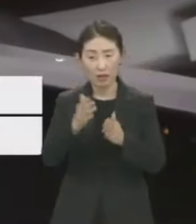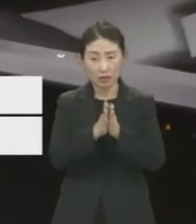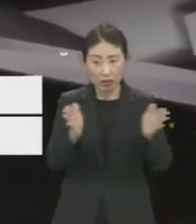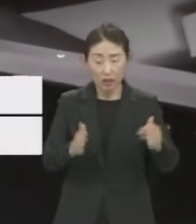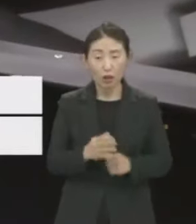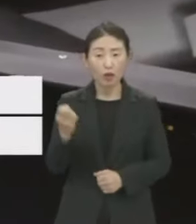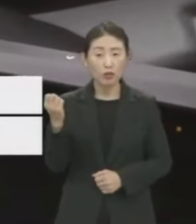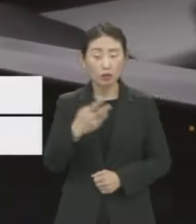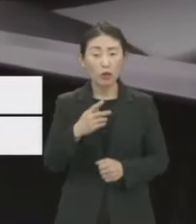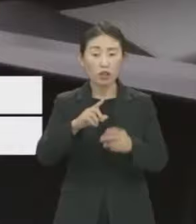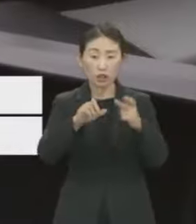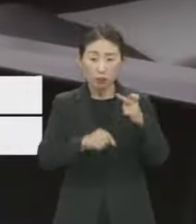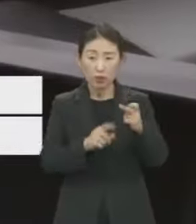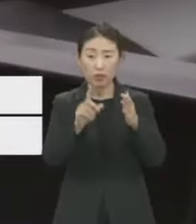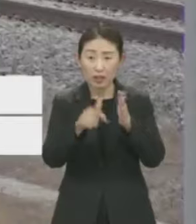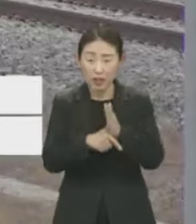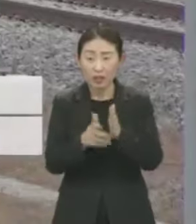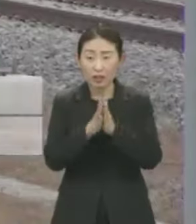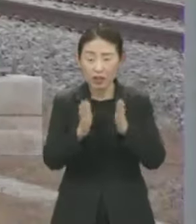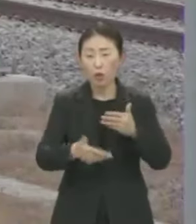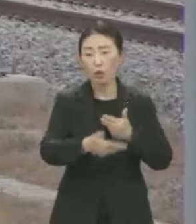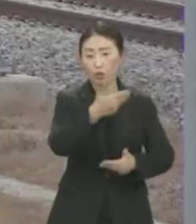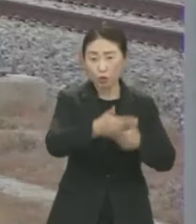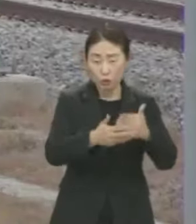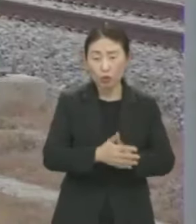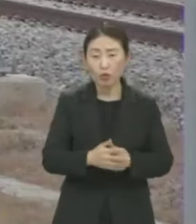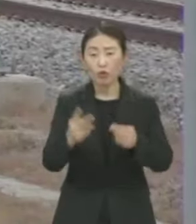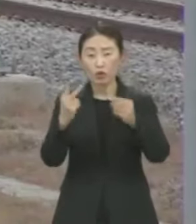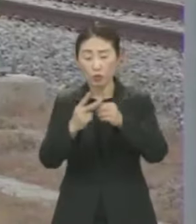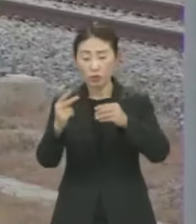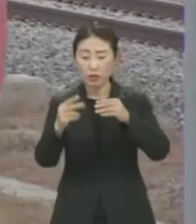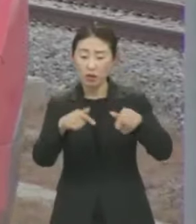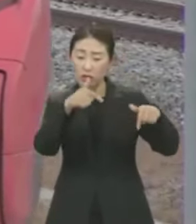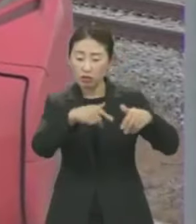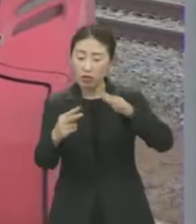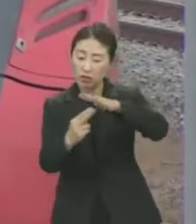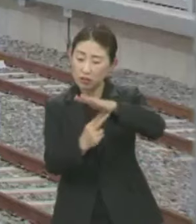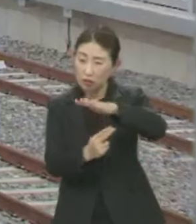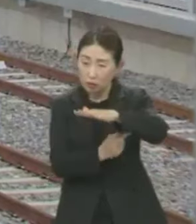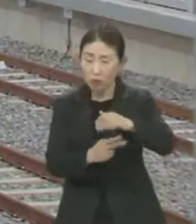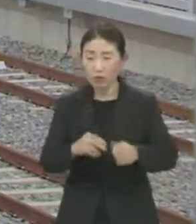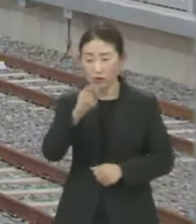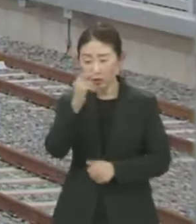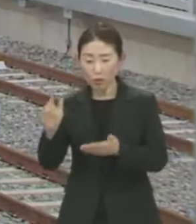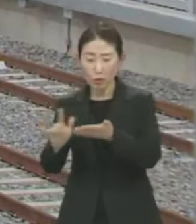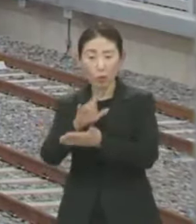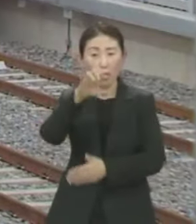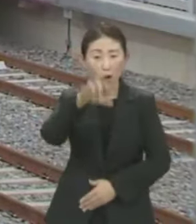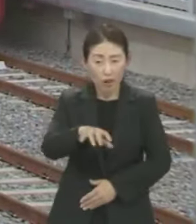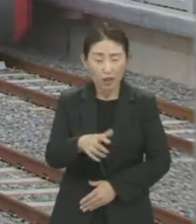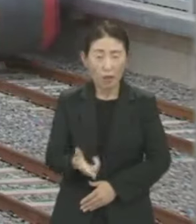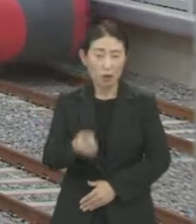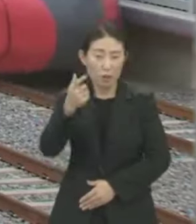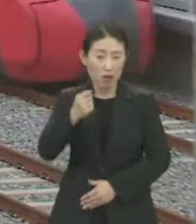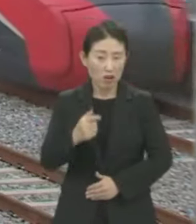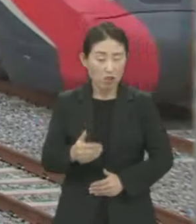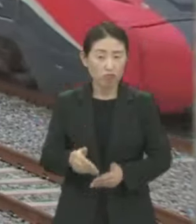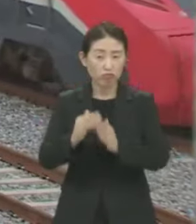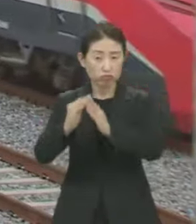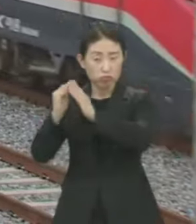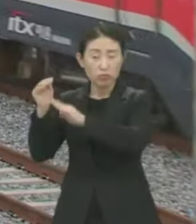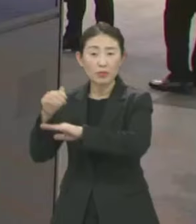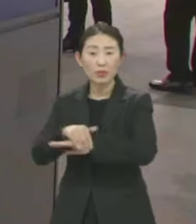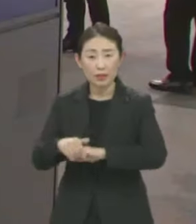달 개통되는 서해 내륙 고속도로와 제2서해대교, 서산공항 건설 등 초강력 교통망 구축에도 박차를